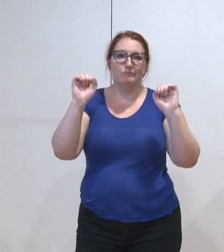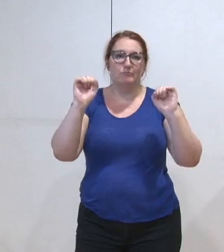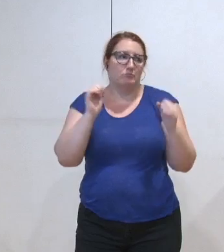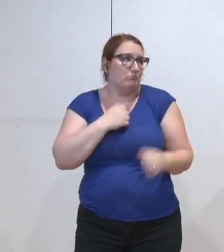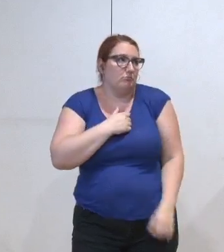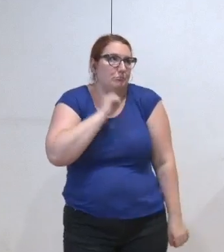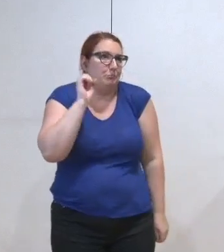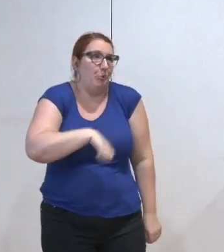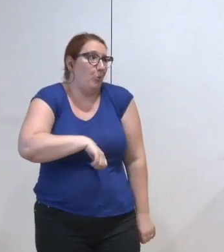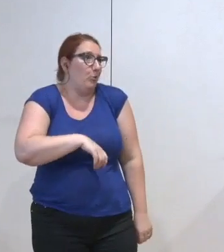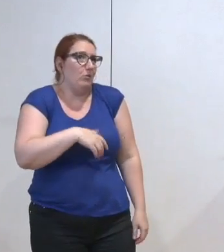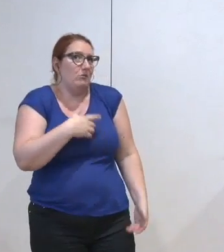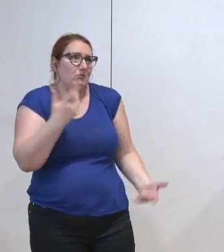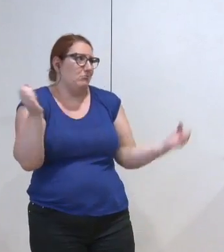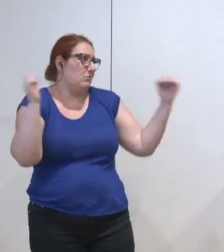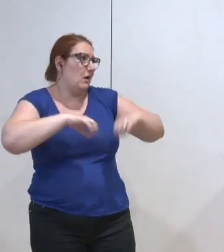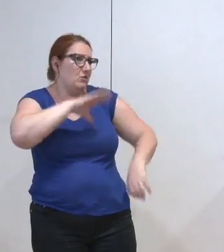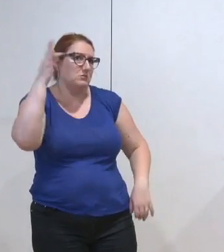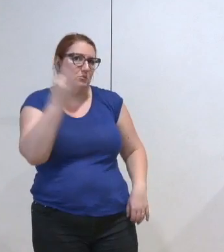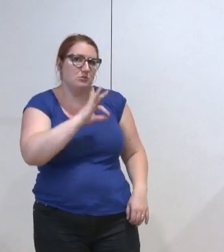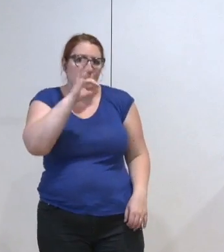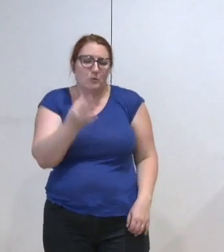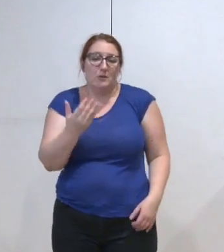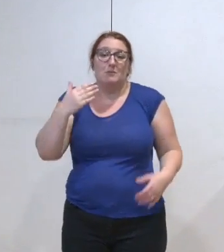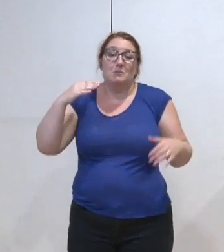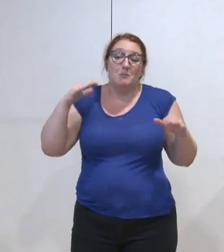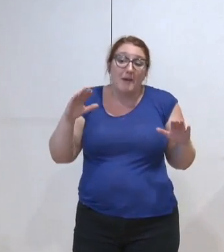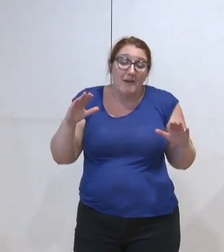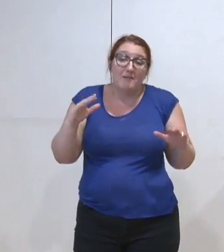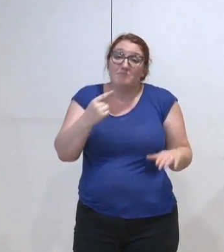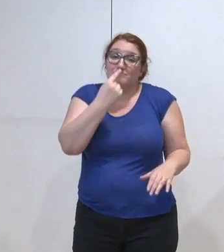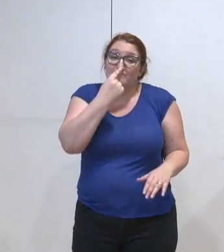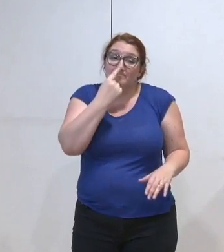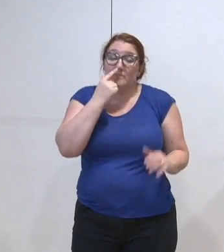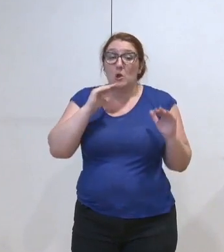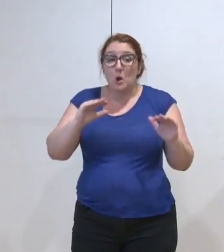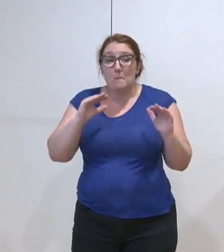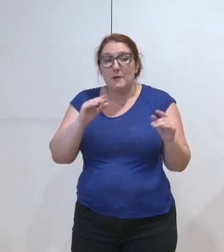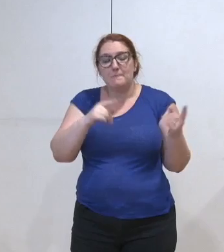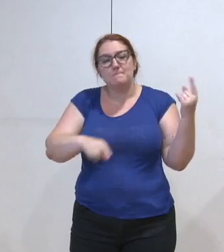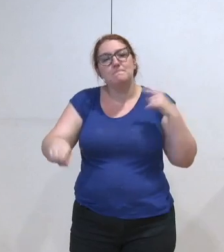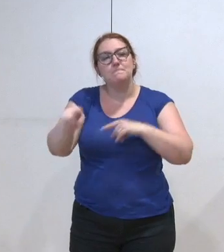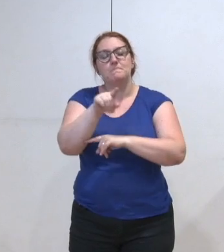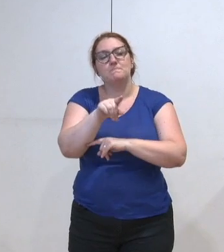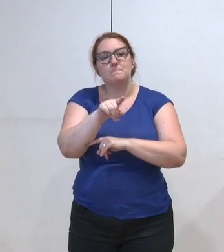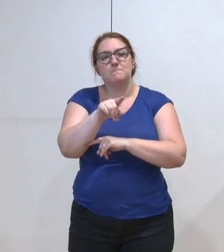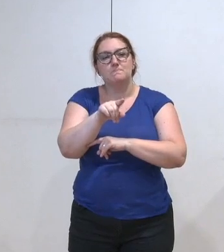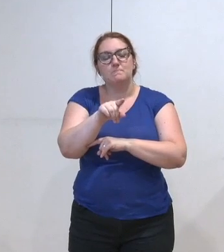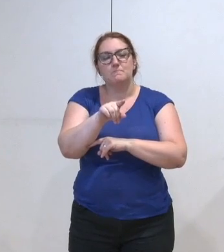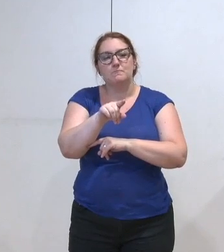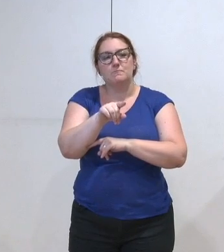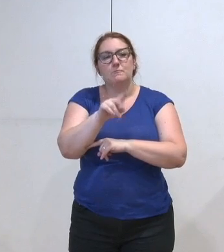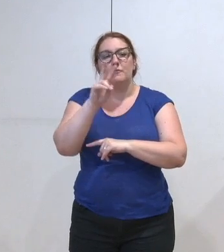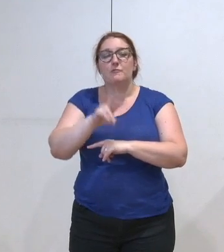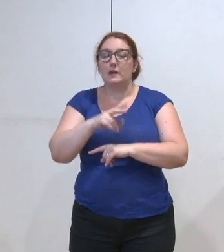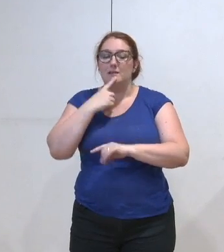d'accord avec ce genre de de démarche mais il me semble quand même que vous allez au-delà